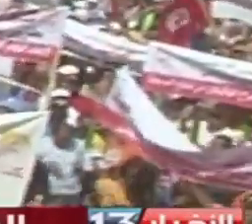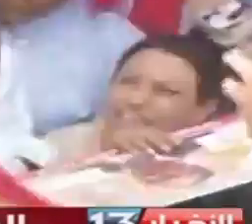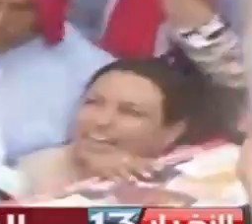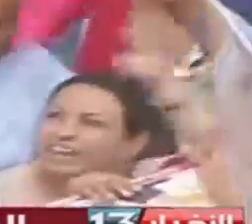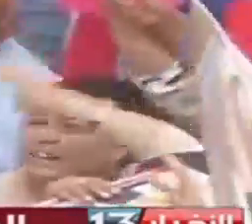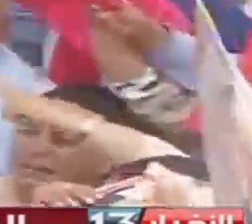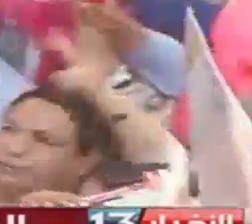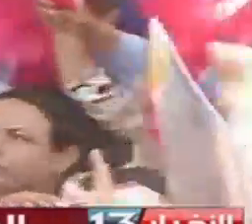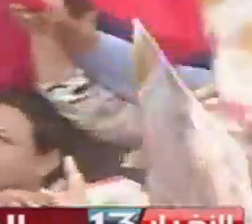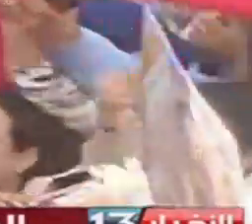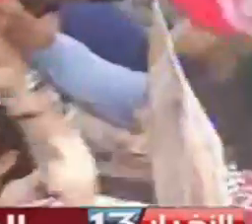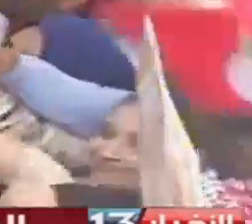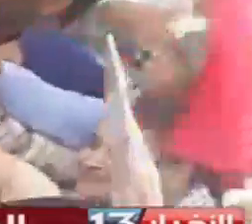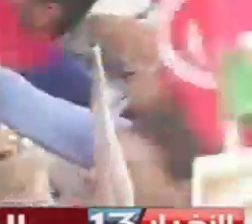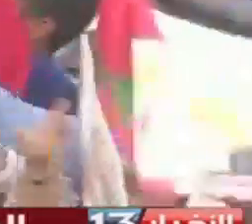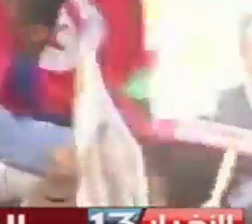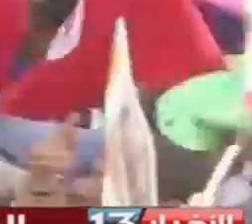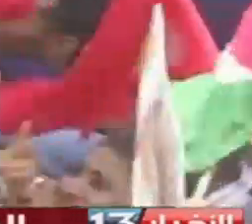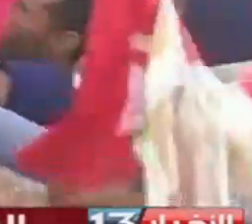الهجمة المعادية للمنظمة الشغيلة.